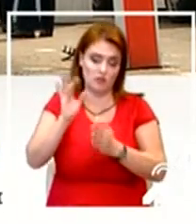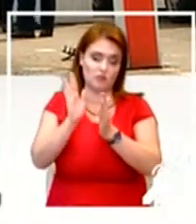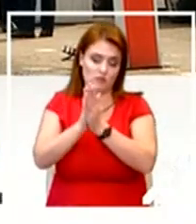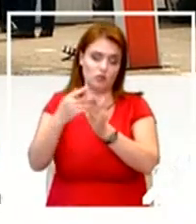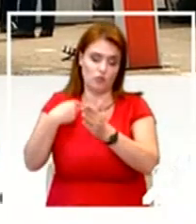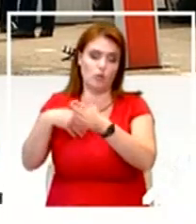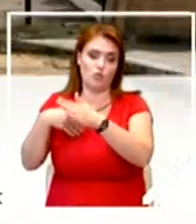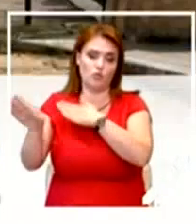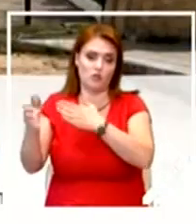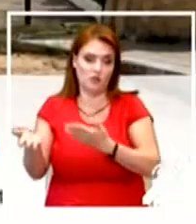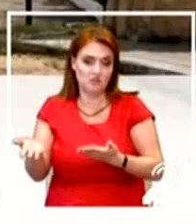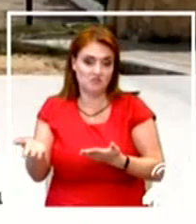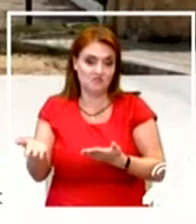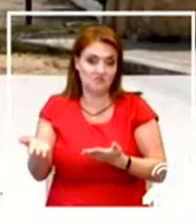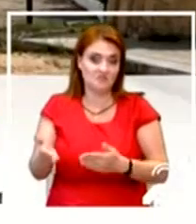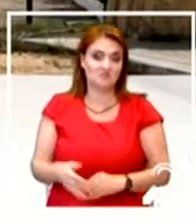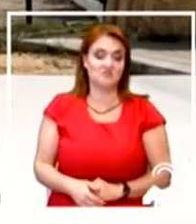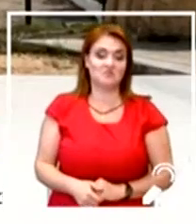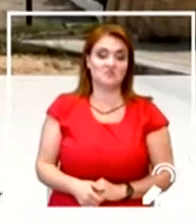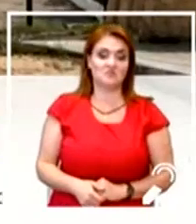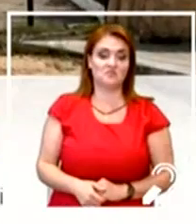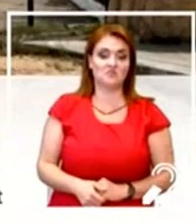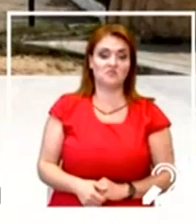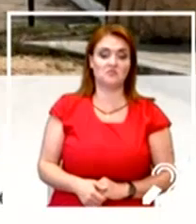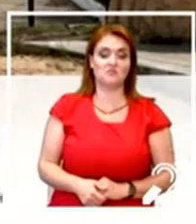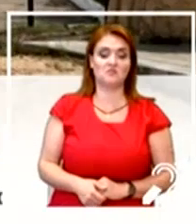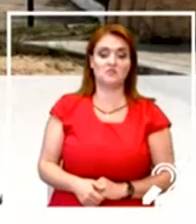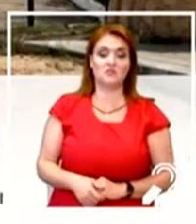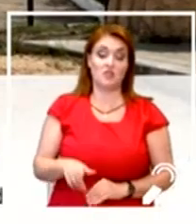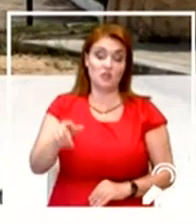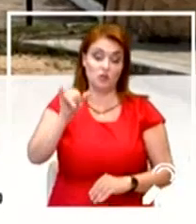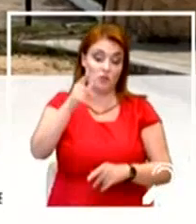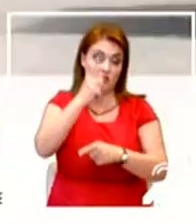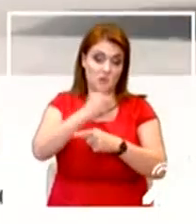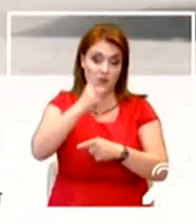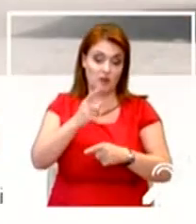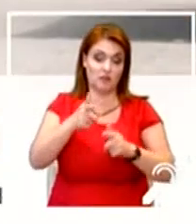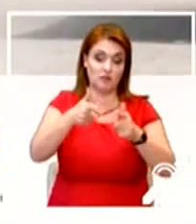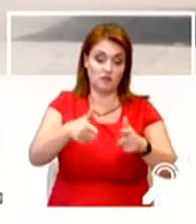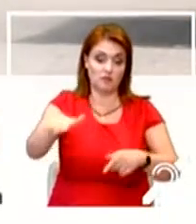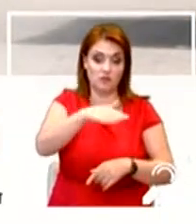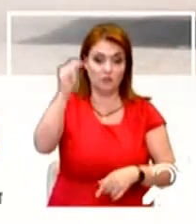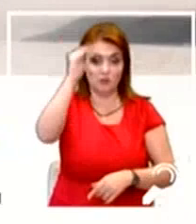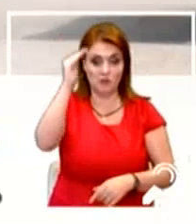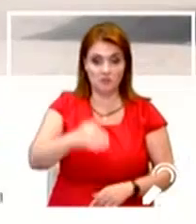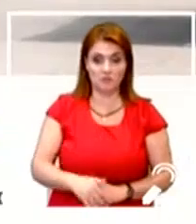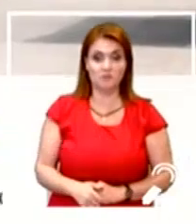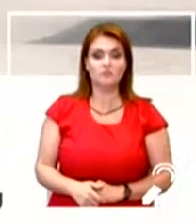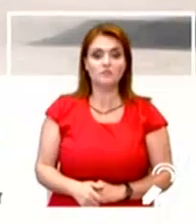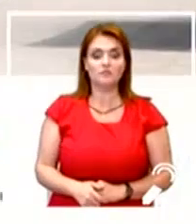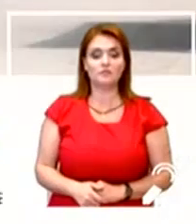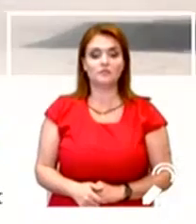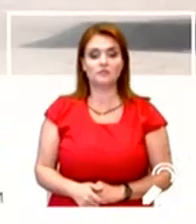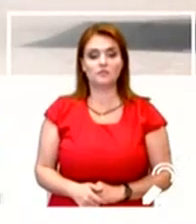tot provocată de teritoriul din țara ta și spune că nu ai voie. Evident, nu sunt chiar bine, dar nu